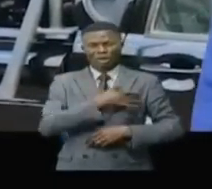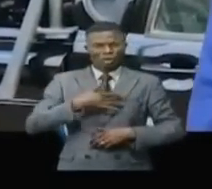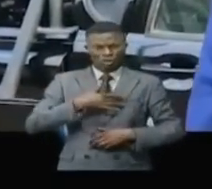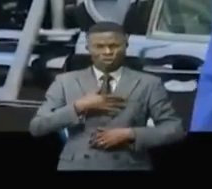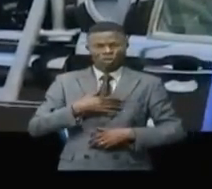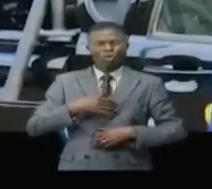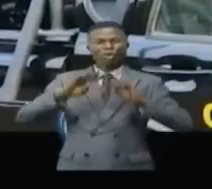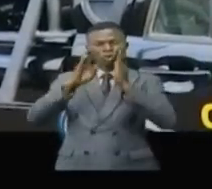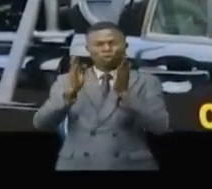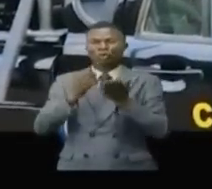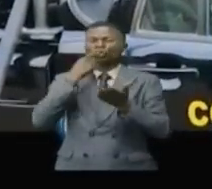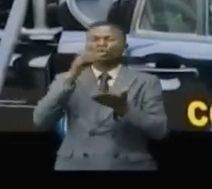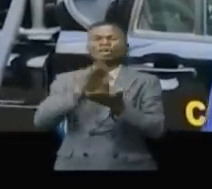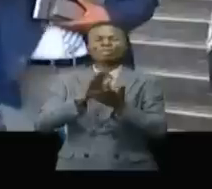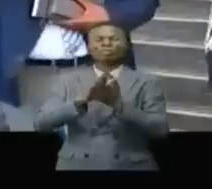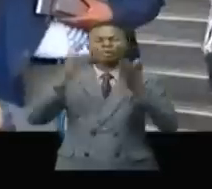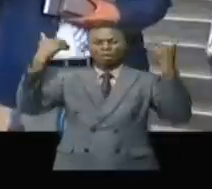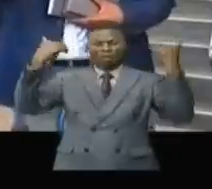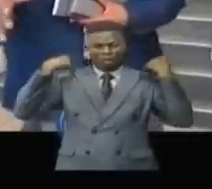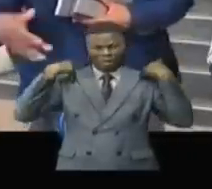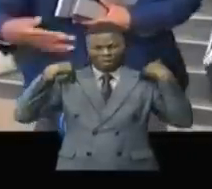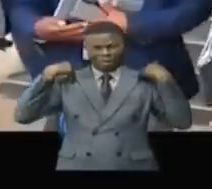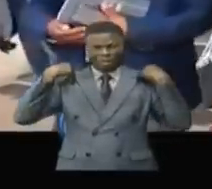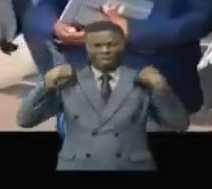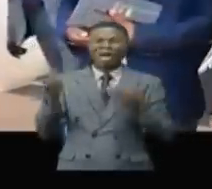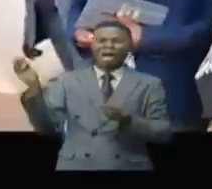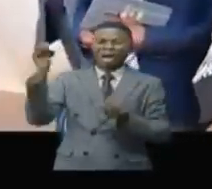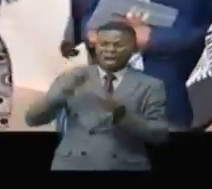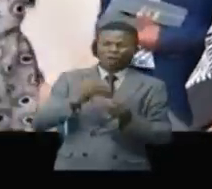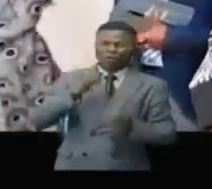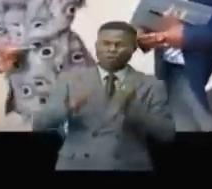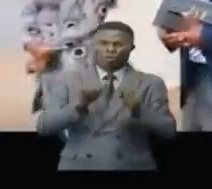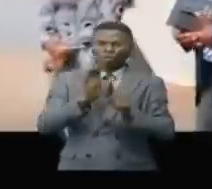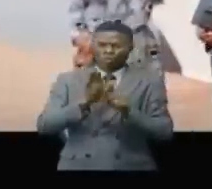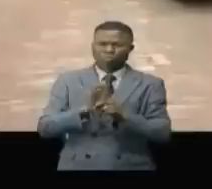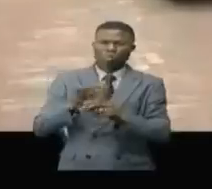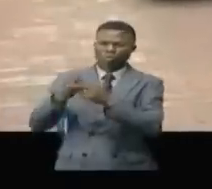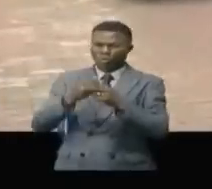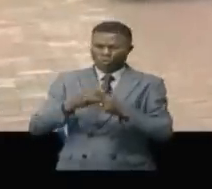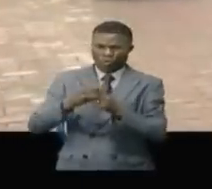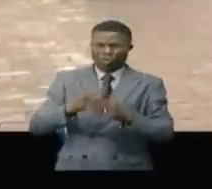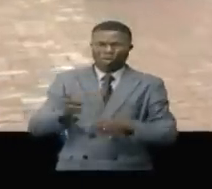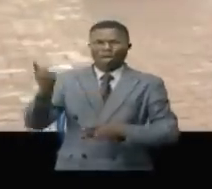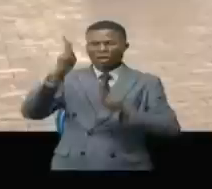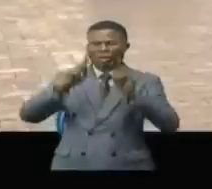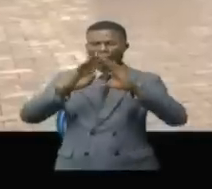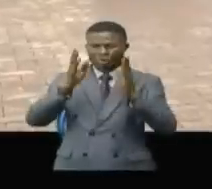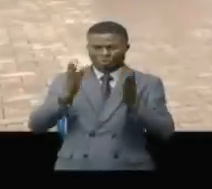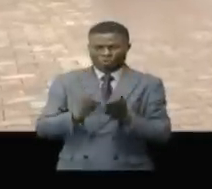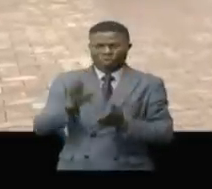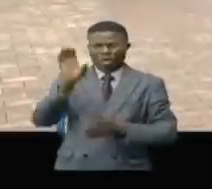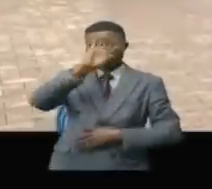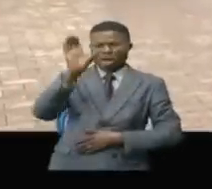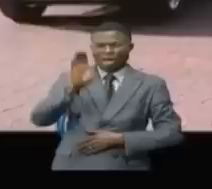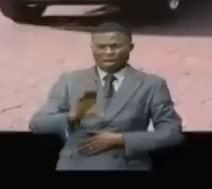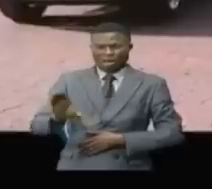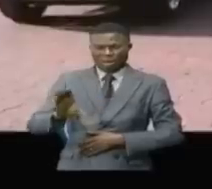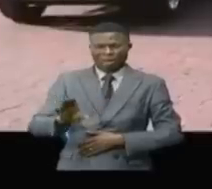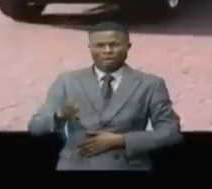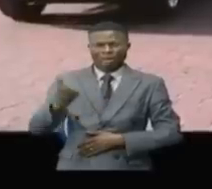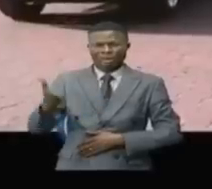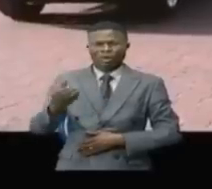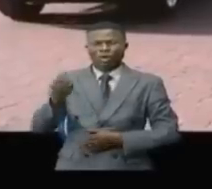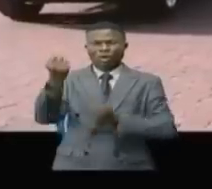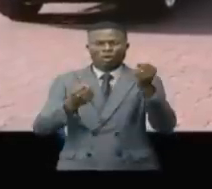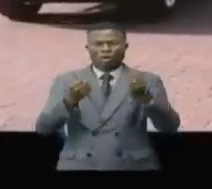hiérarchie, remercié les autorités et promet de redoubler d'efforts dans la sécurisation de la population de cette commune et de ses biens. Ces jeeps